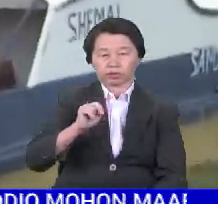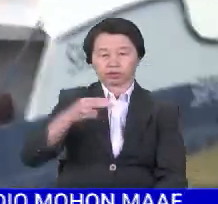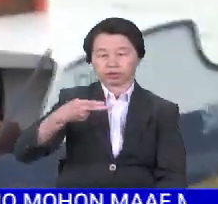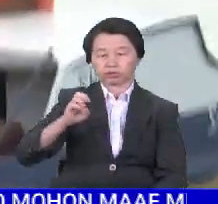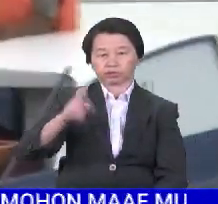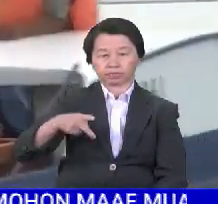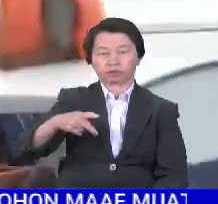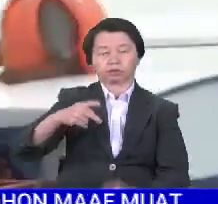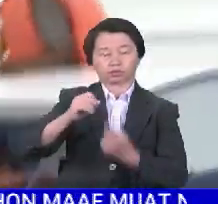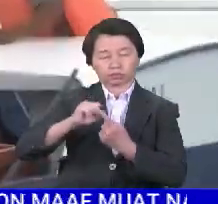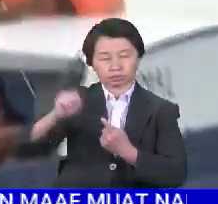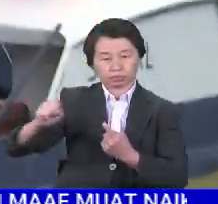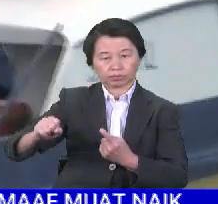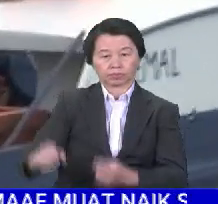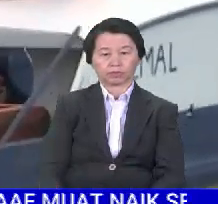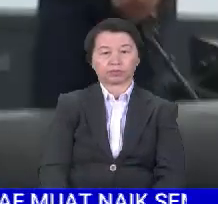Sanakan.